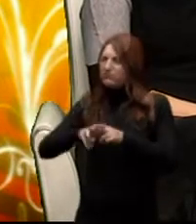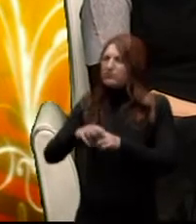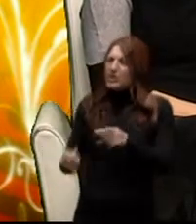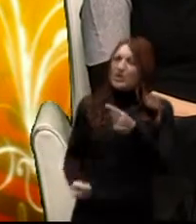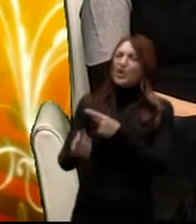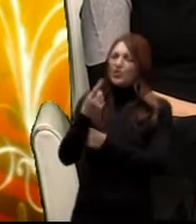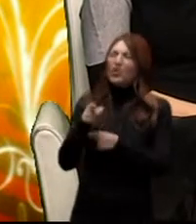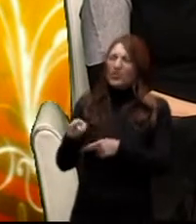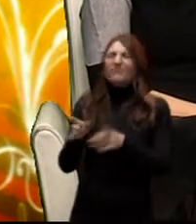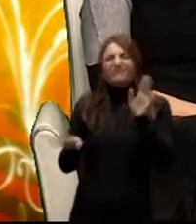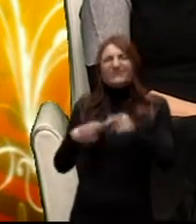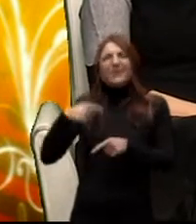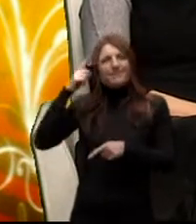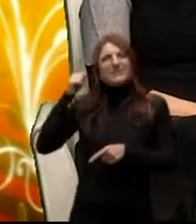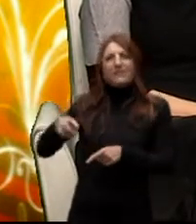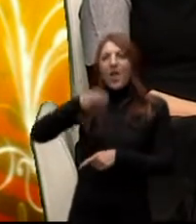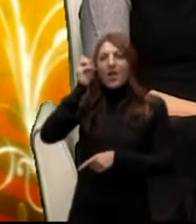zove anksioznost. Onda da,